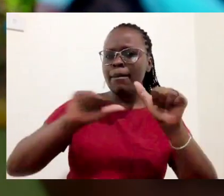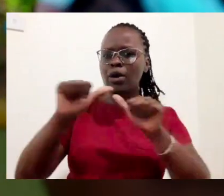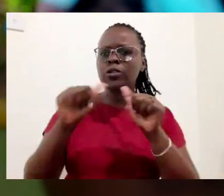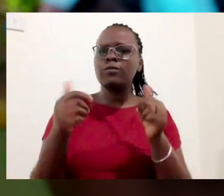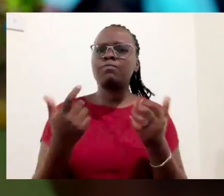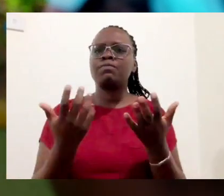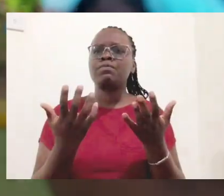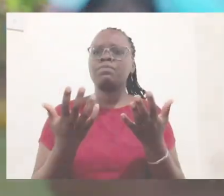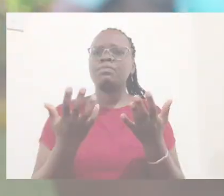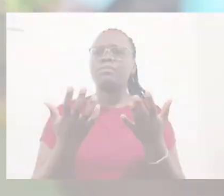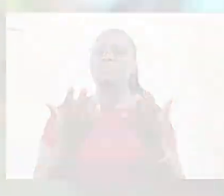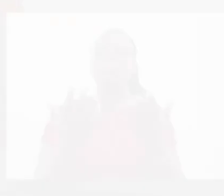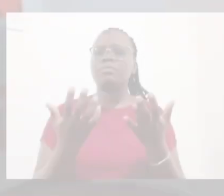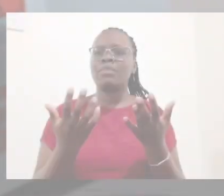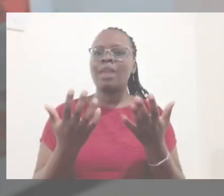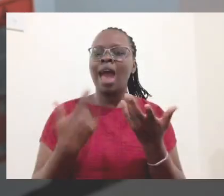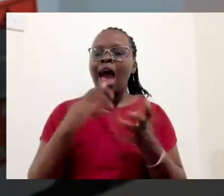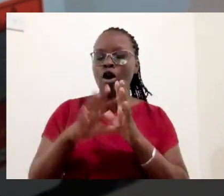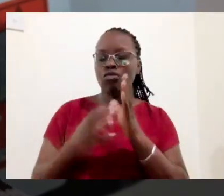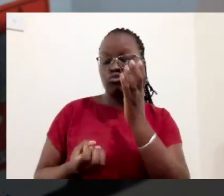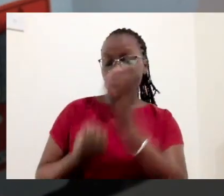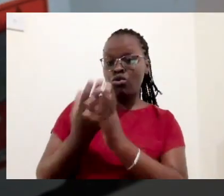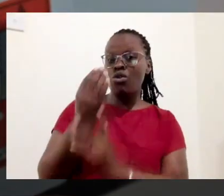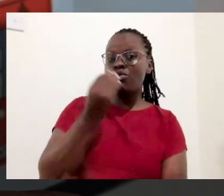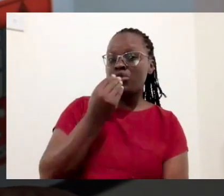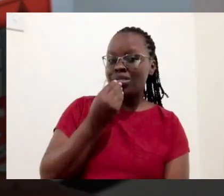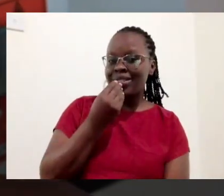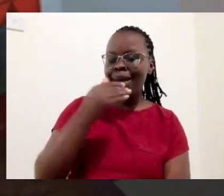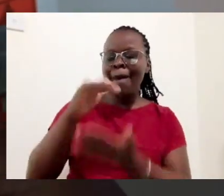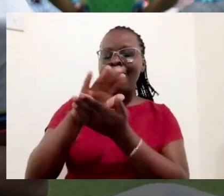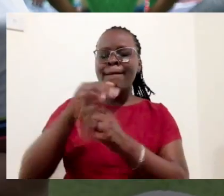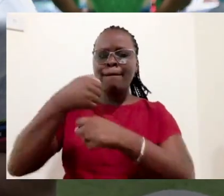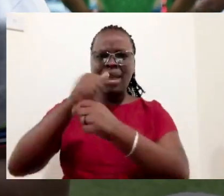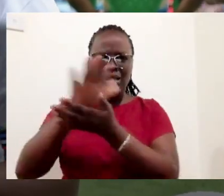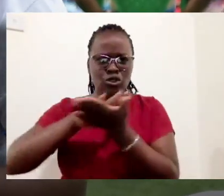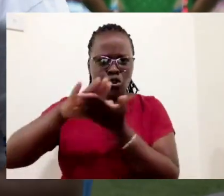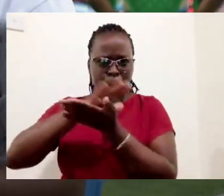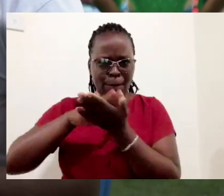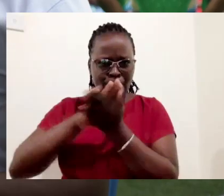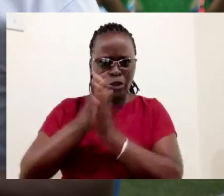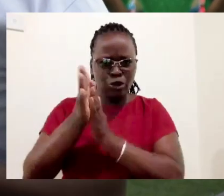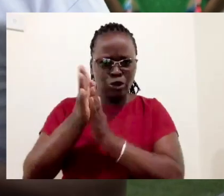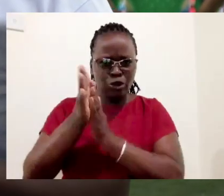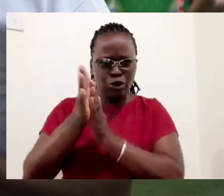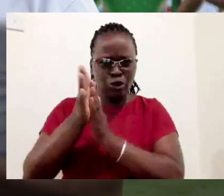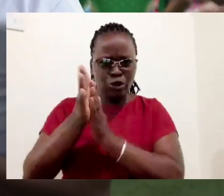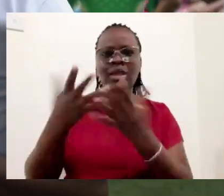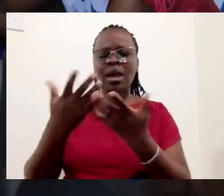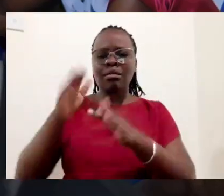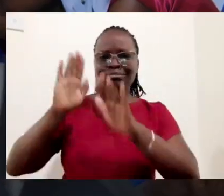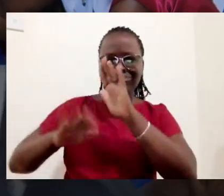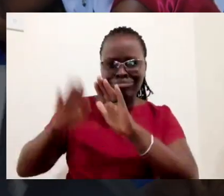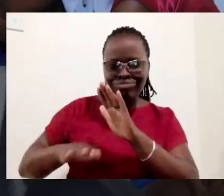ya kupanda mboga, kutengeneza sabuni, kushona sodo, kushona nguo, kubake